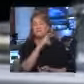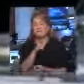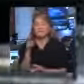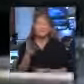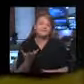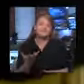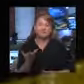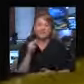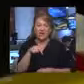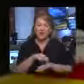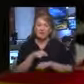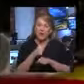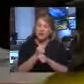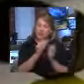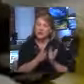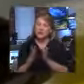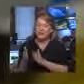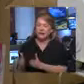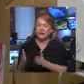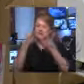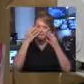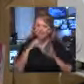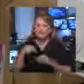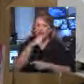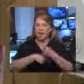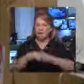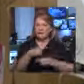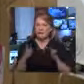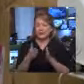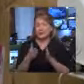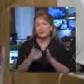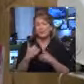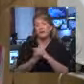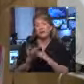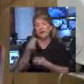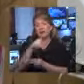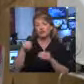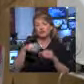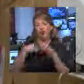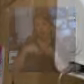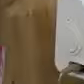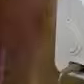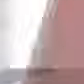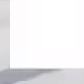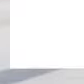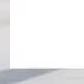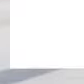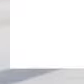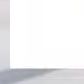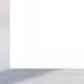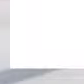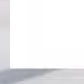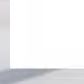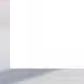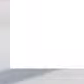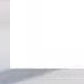לעשות סדר וללכת לקראת העסקים הקטנים שמפרנסים כל כך הרבה משפחות. וזוהי התגובה של עיריית רמת גן.